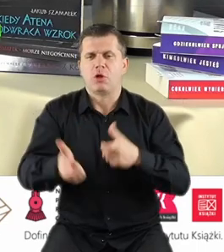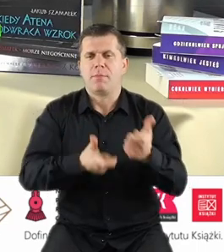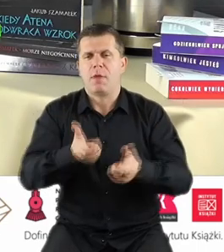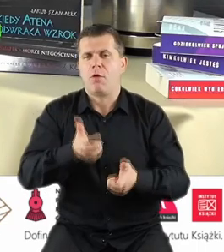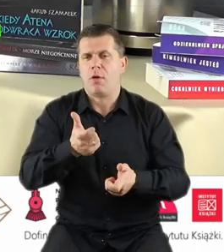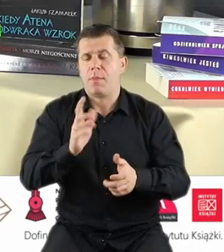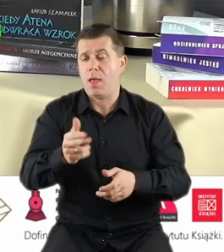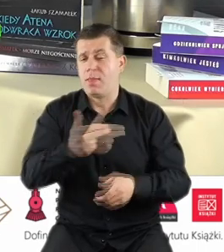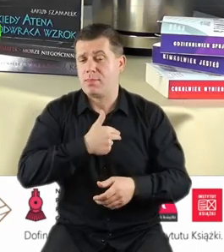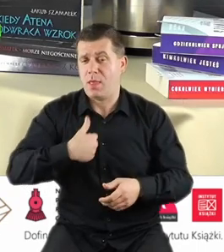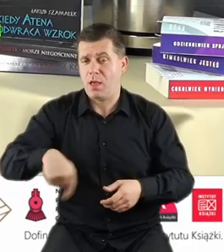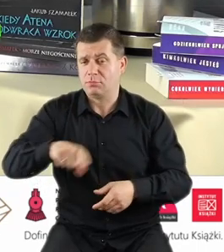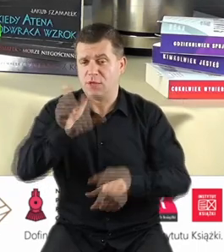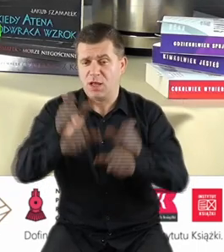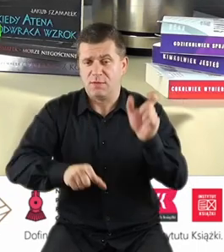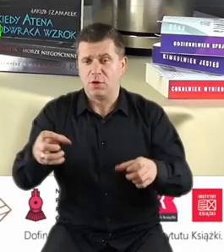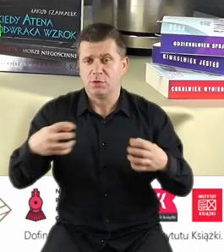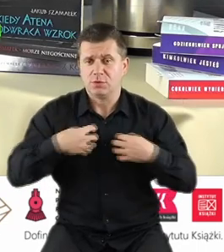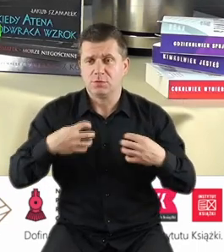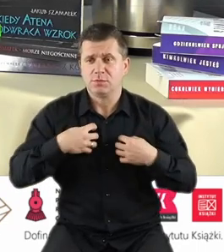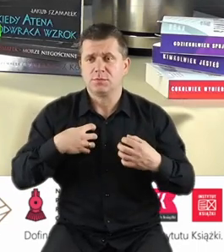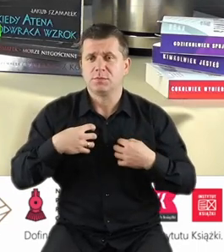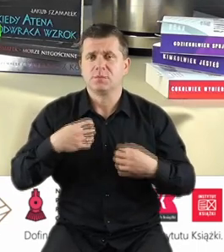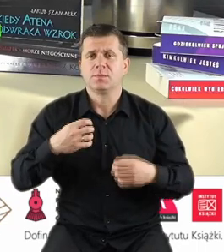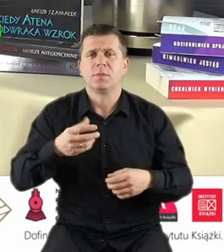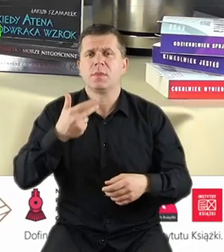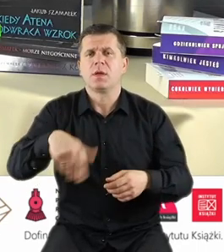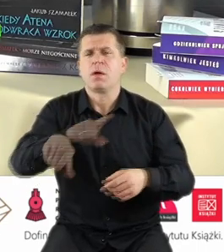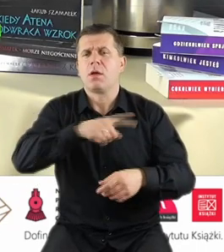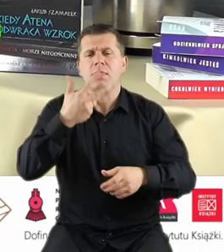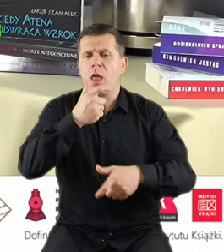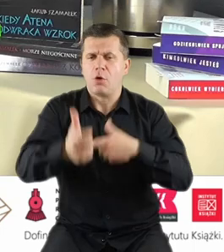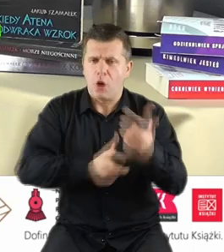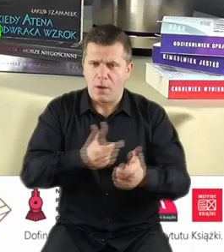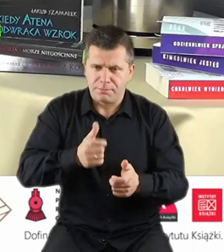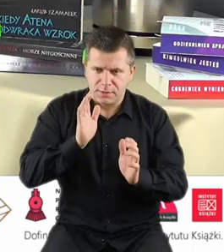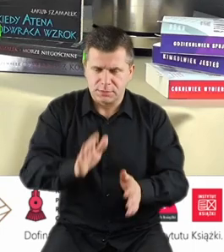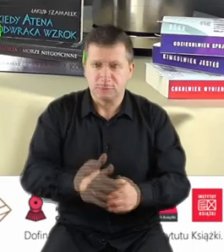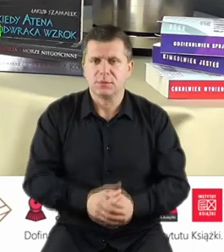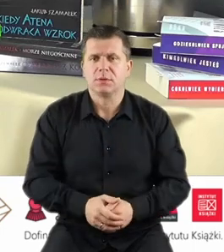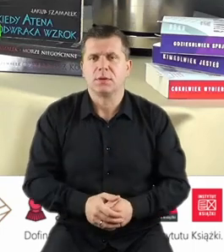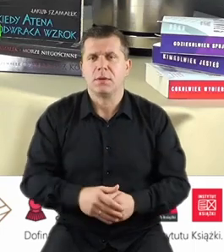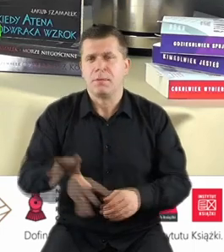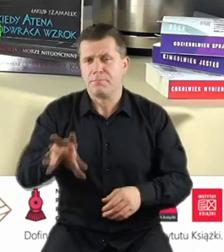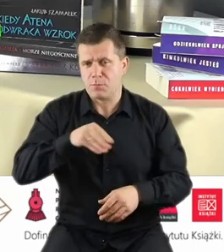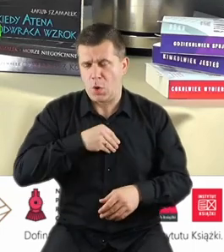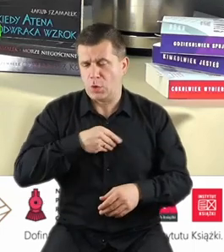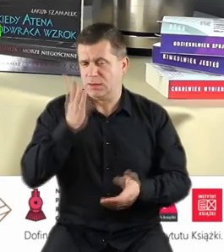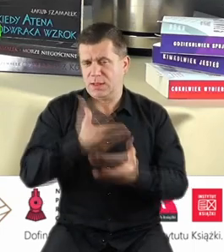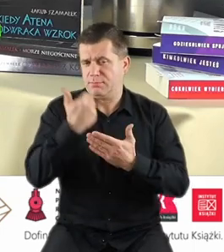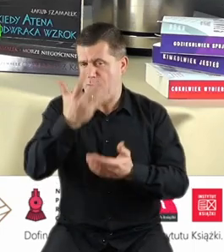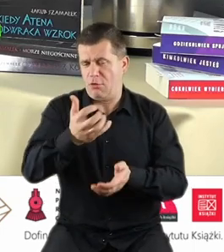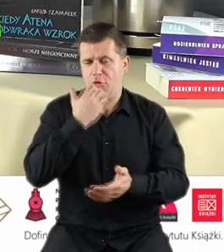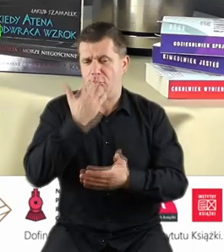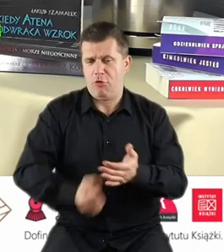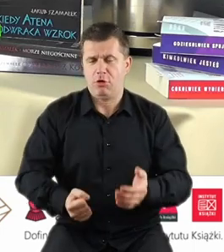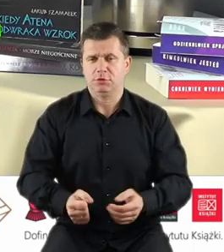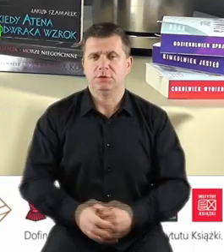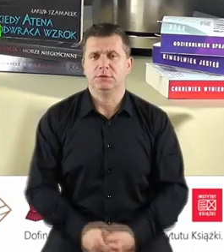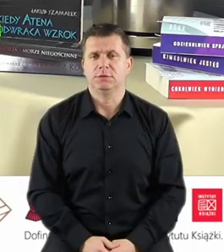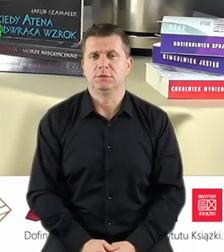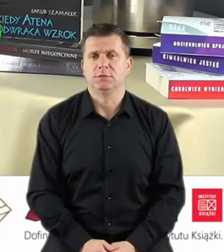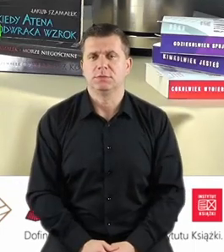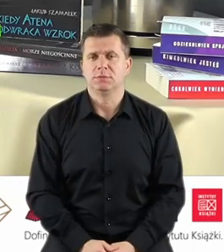jakby powodu, żeby tego nie robić, a wręcz wydaje mi się, że można tylko na tym zyskać. Także znowu po prostu warto się rozejrzeć za tym, co jest i